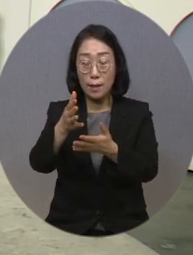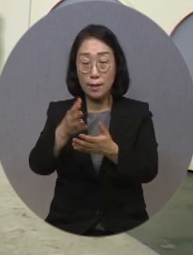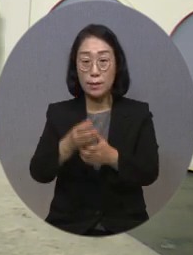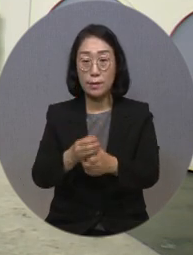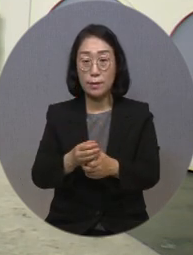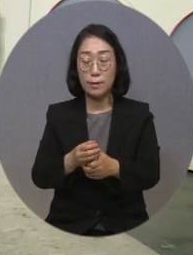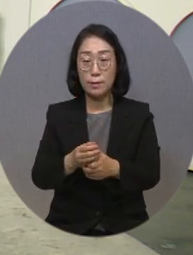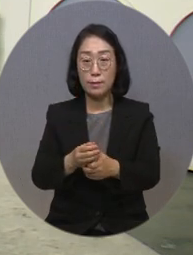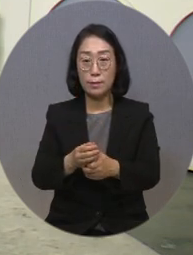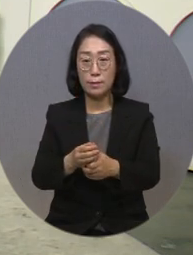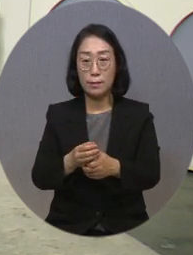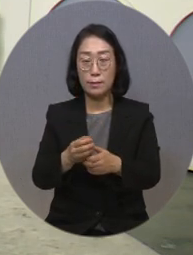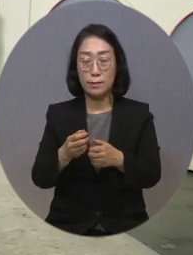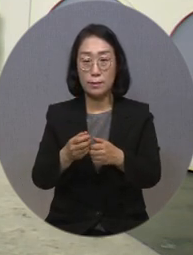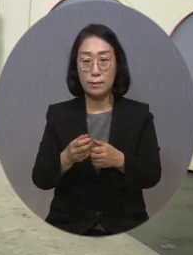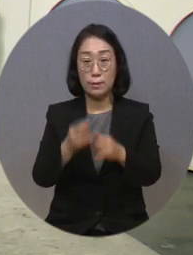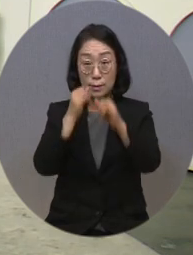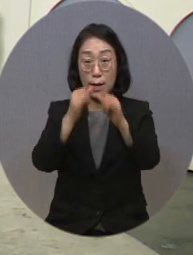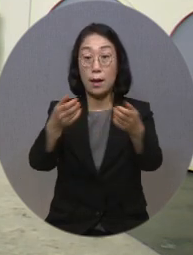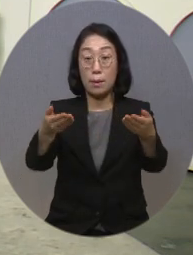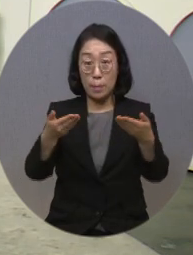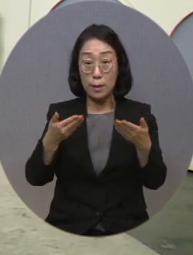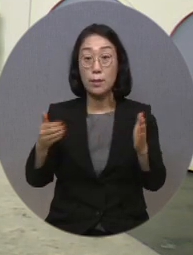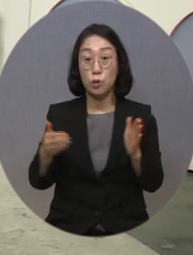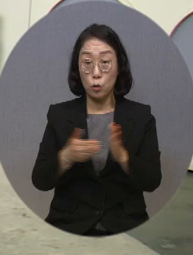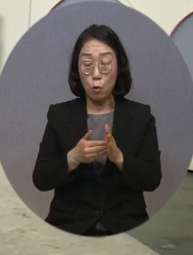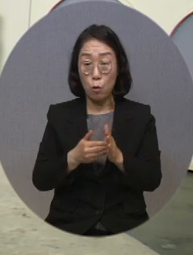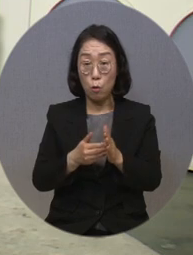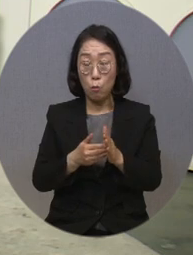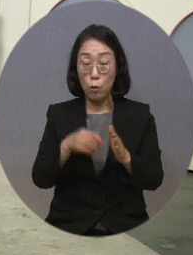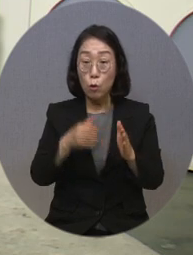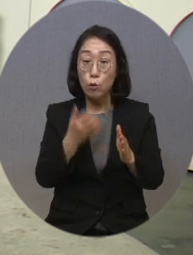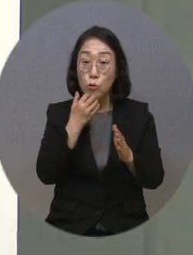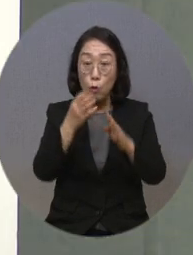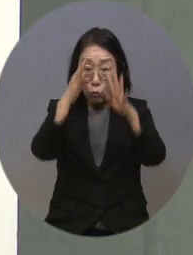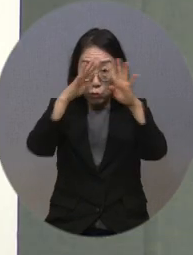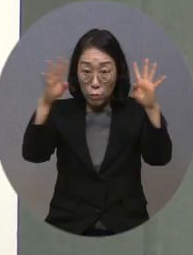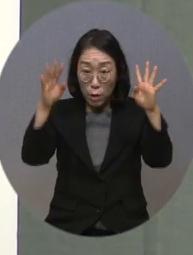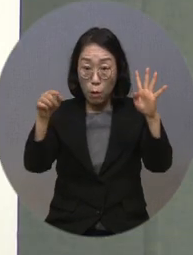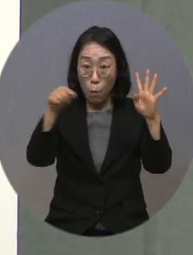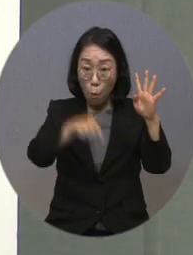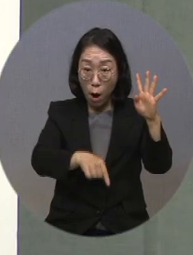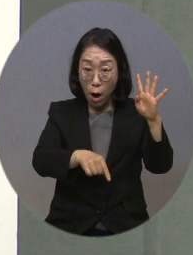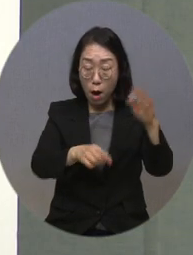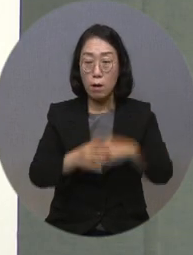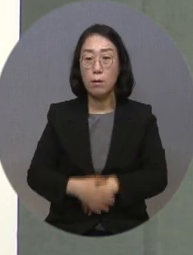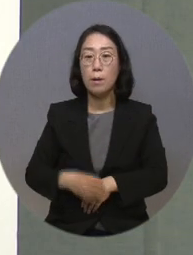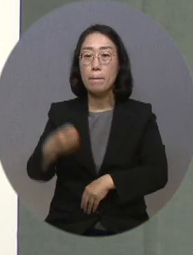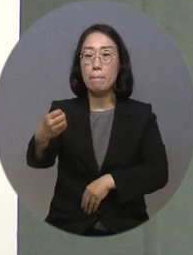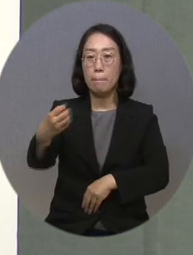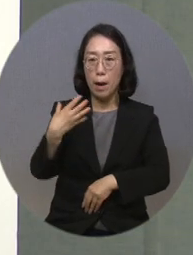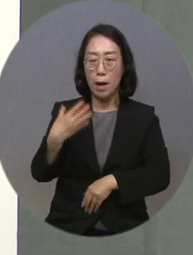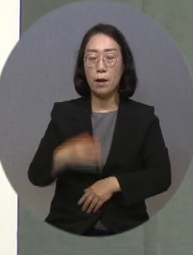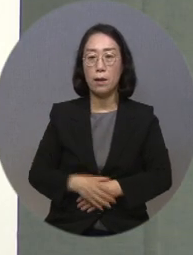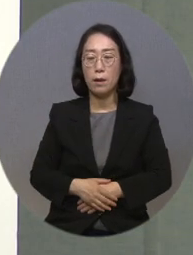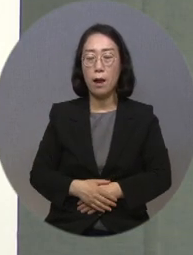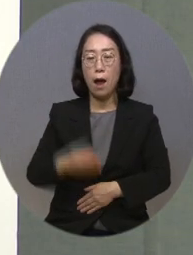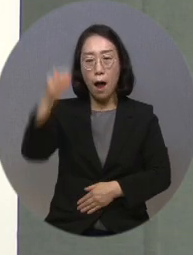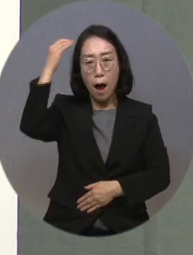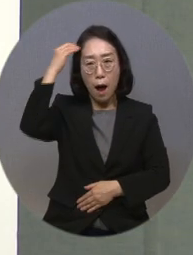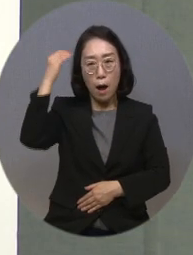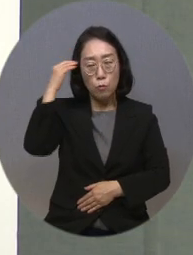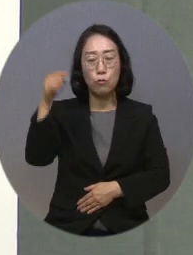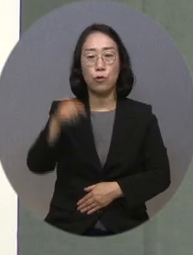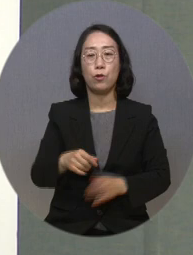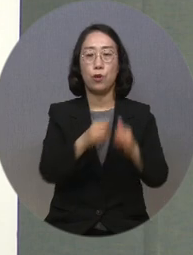서울대학에 부임을 예, 한다는 겁니다. 그래서 깜짝 놀라서 물어봤더니 그 교수의 말이 한국의